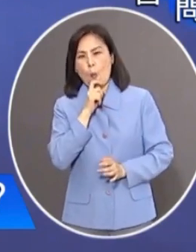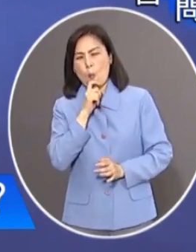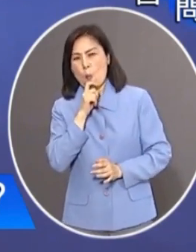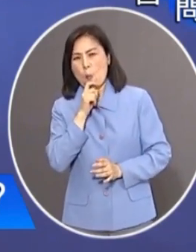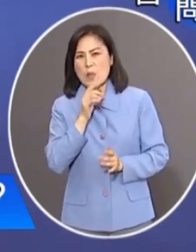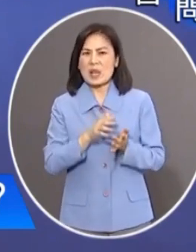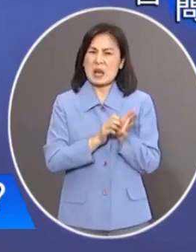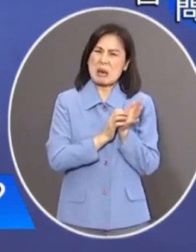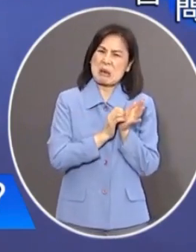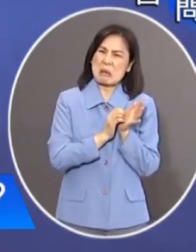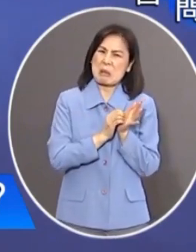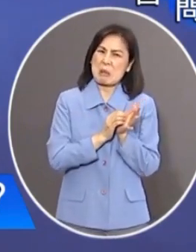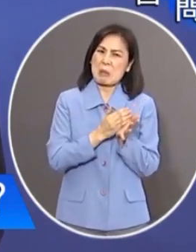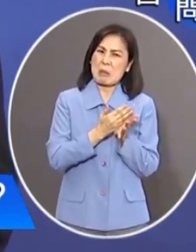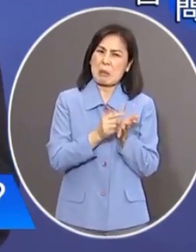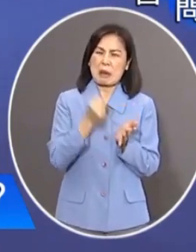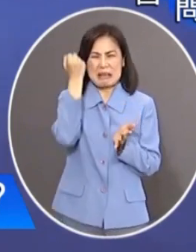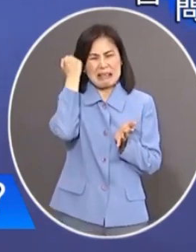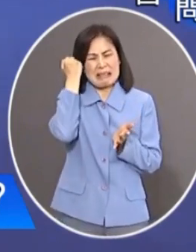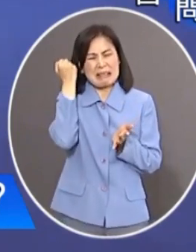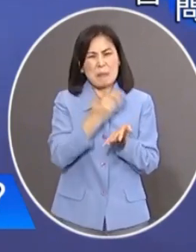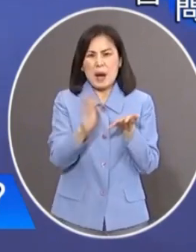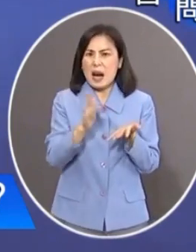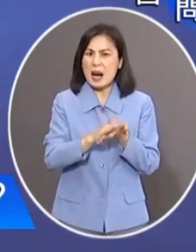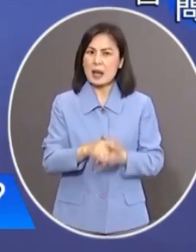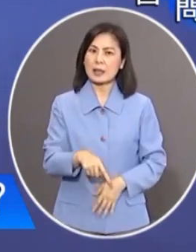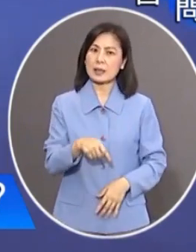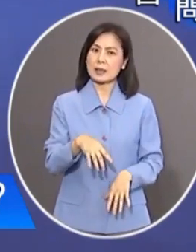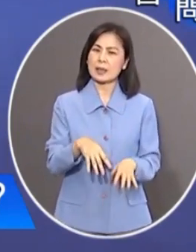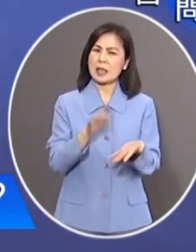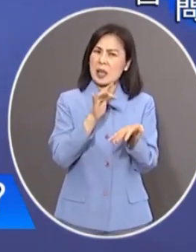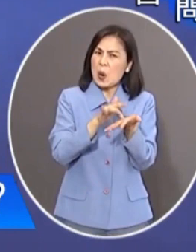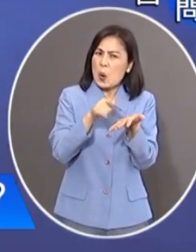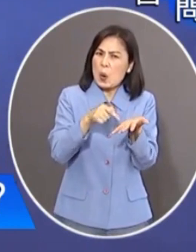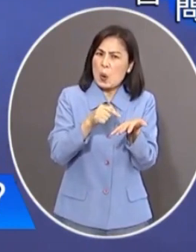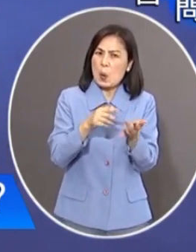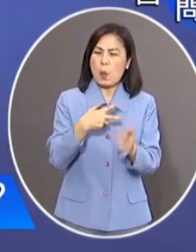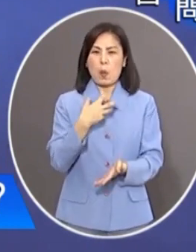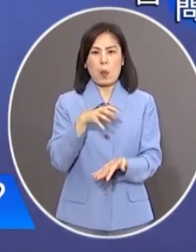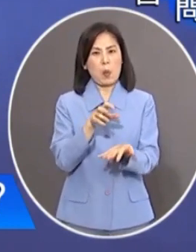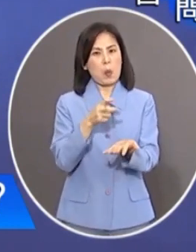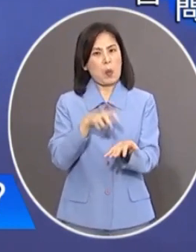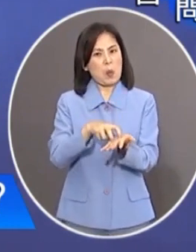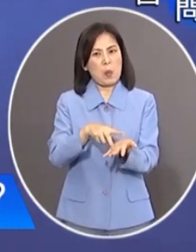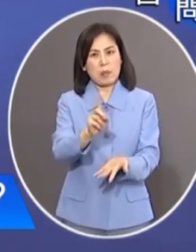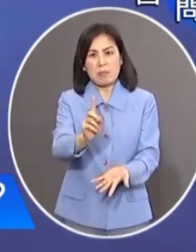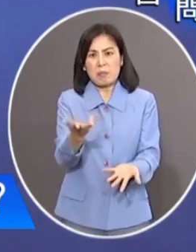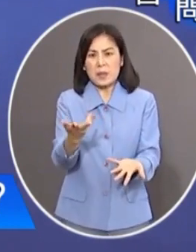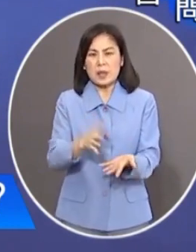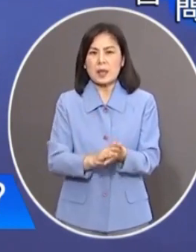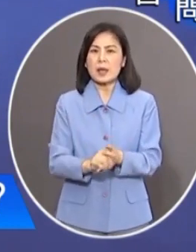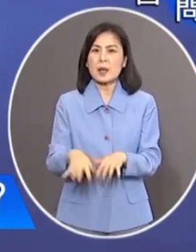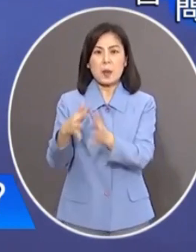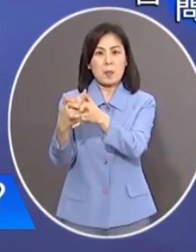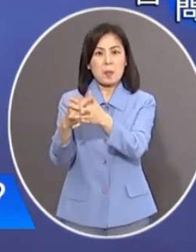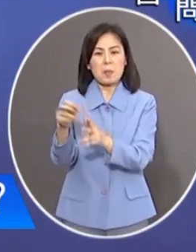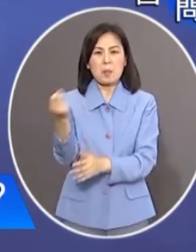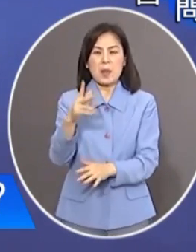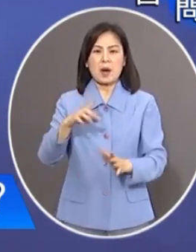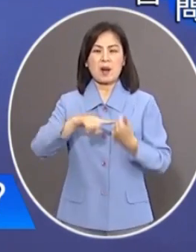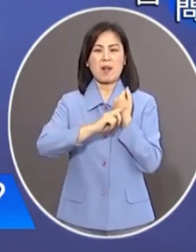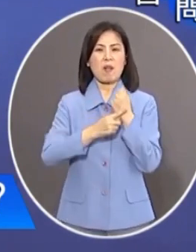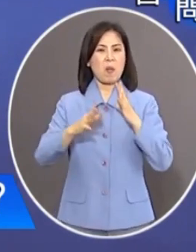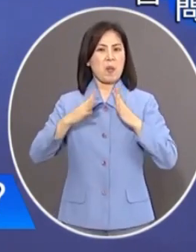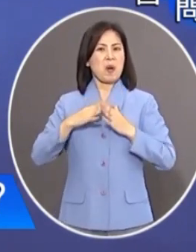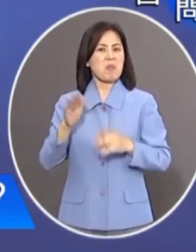毒瘾的痛苦。这个毒品到底可怕到什么程度？在这里再一次的呼吁，美国两个法官不相